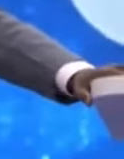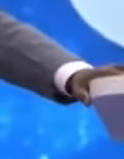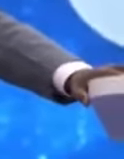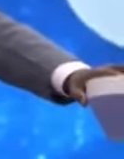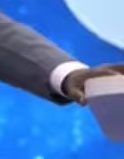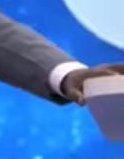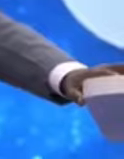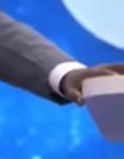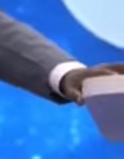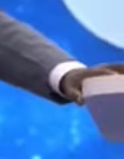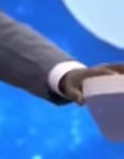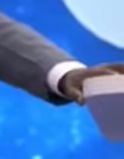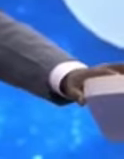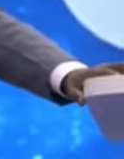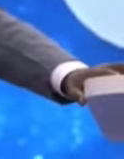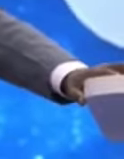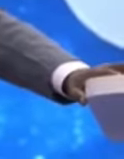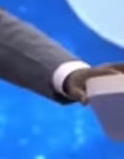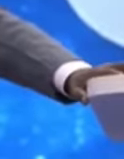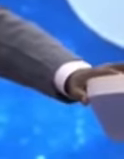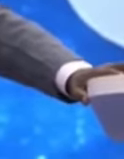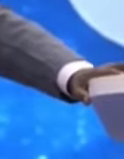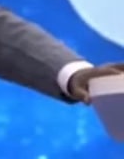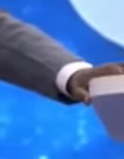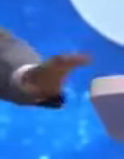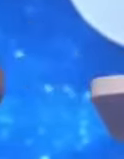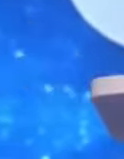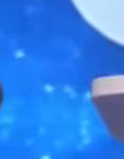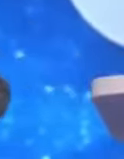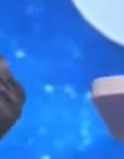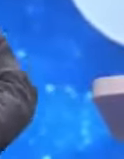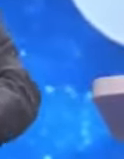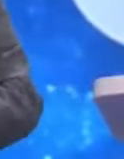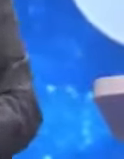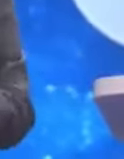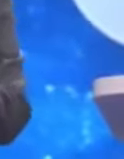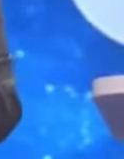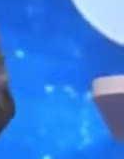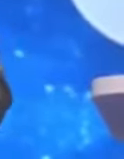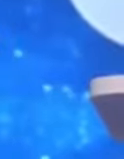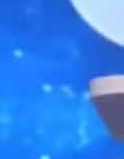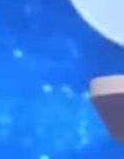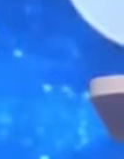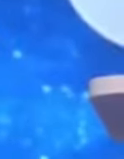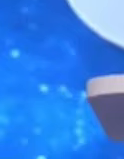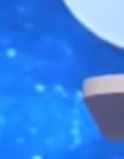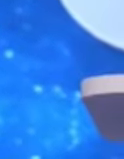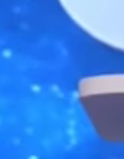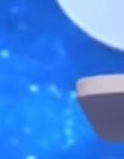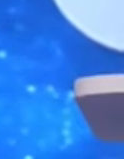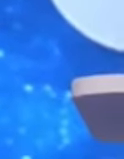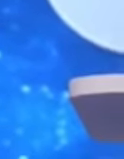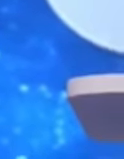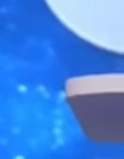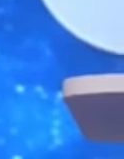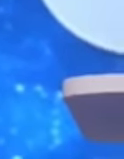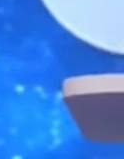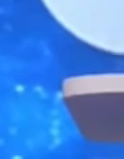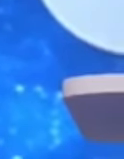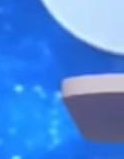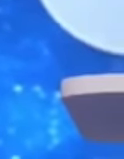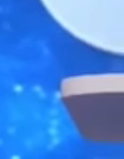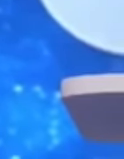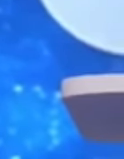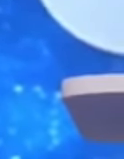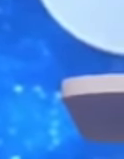sépare je me détourne de tout ce qui est mauvais et cette grâce va continuer à agir dans